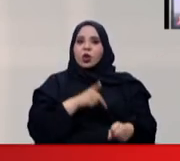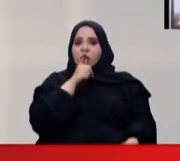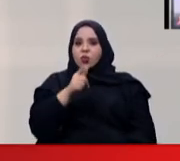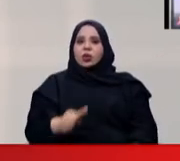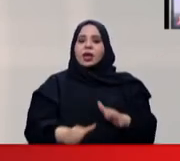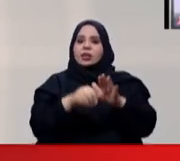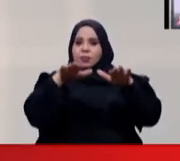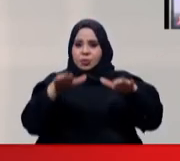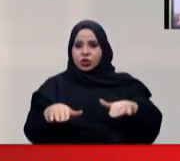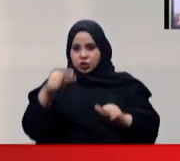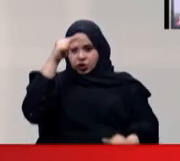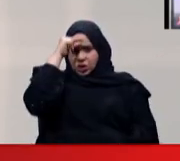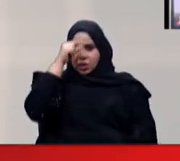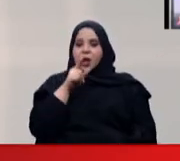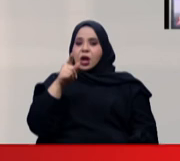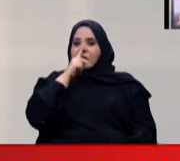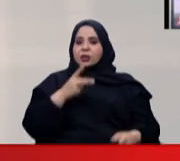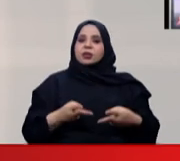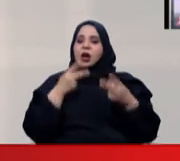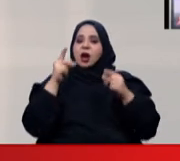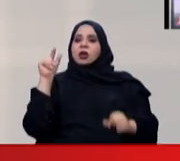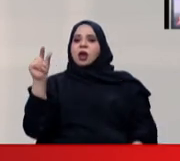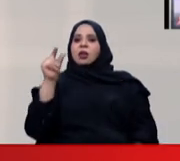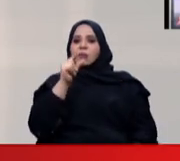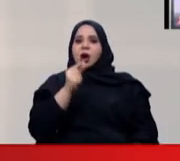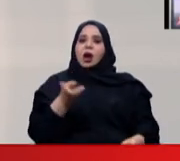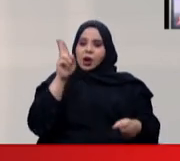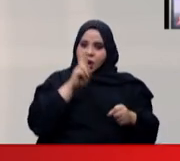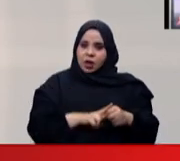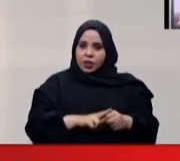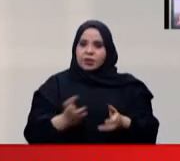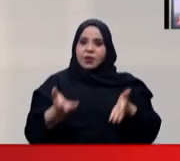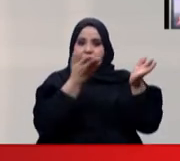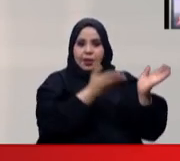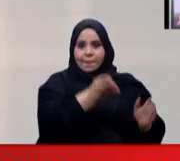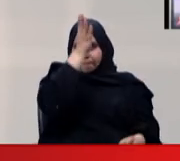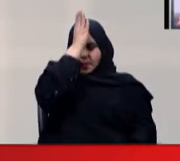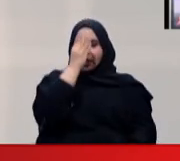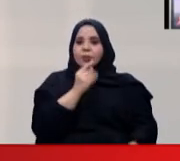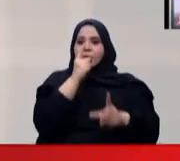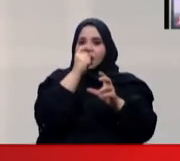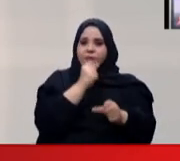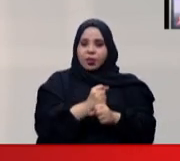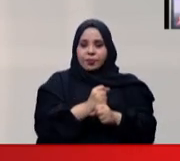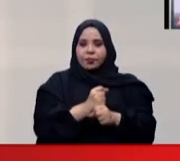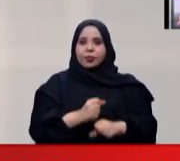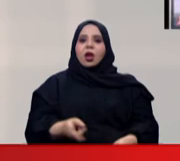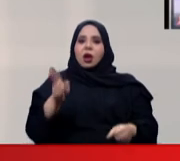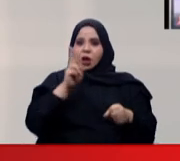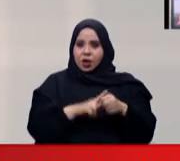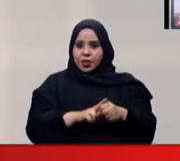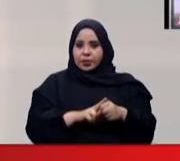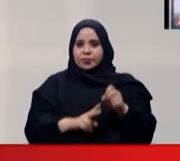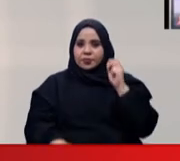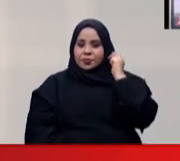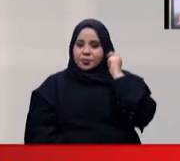هذا السياق أعرب رئيس مجلس إدارة الأوقاف الجعفرية عن اعتزازه بالكلمة السامية التي تفضل بها حضرة صاحب الجلالة الملك حمد بن